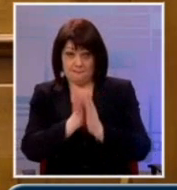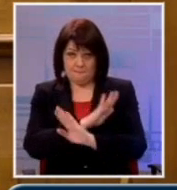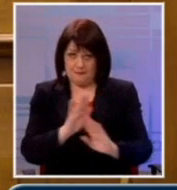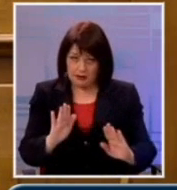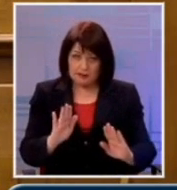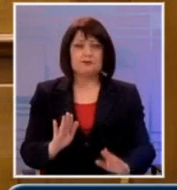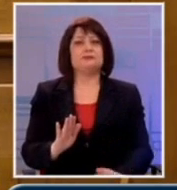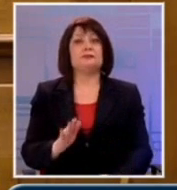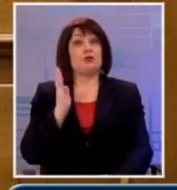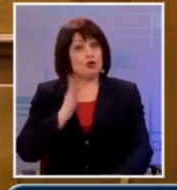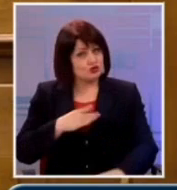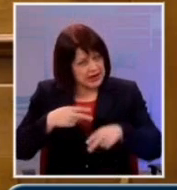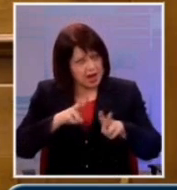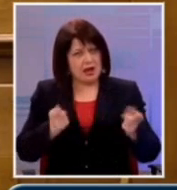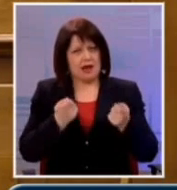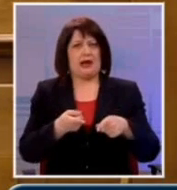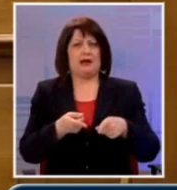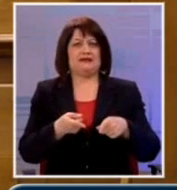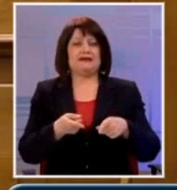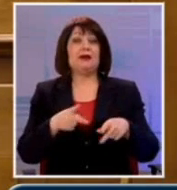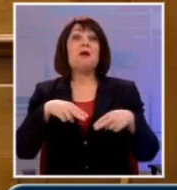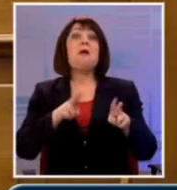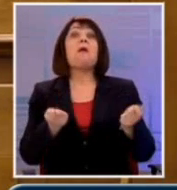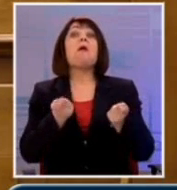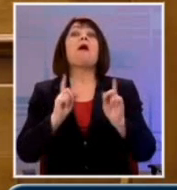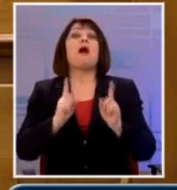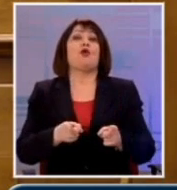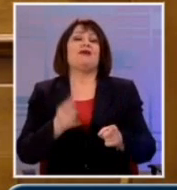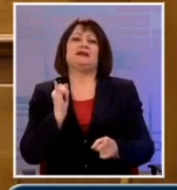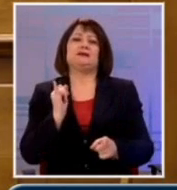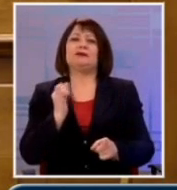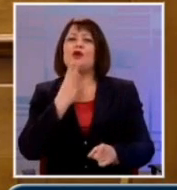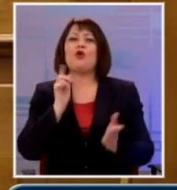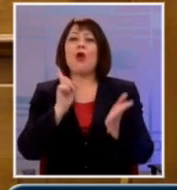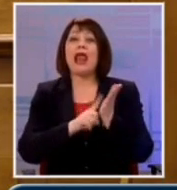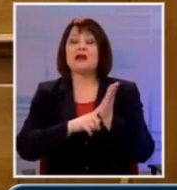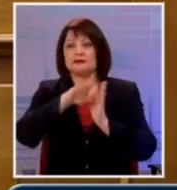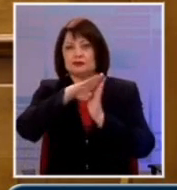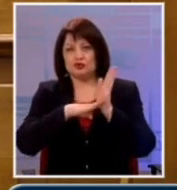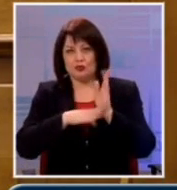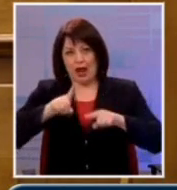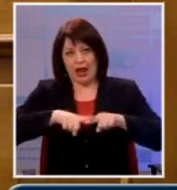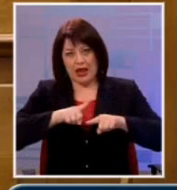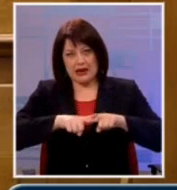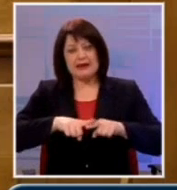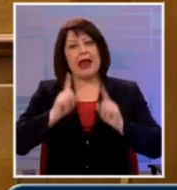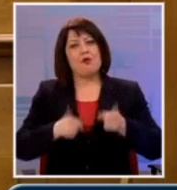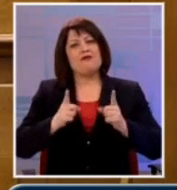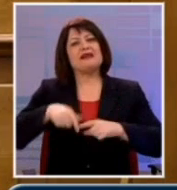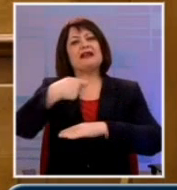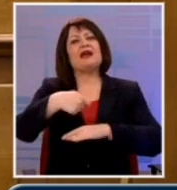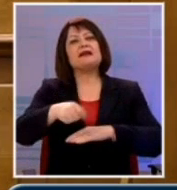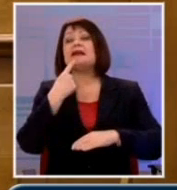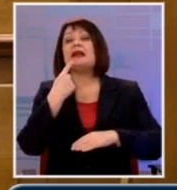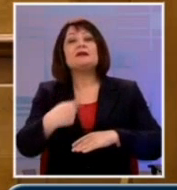επομένως εκτελεστή, η εκτέλεση δεν προχώρησε, διότι η ελληνική νομοθεσία, η πολιτική δικονομία,